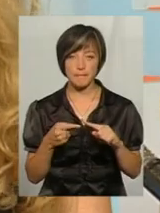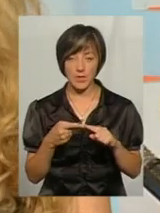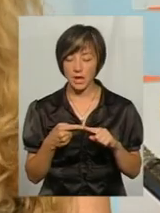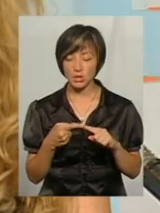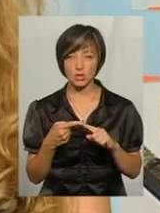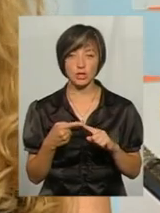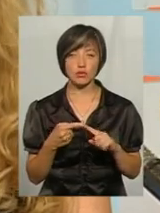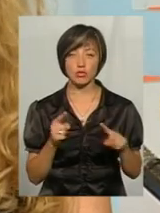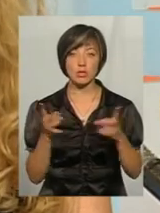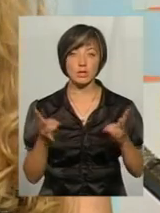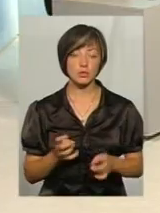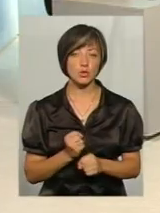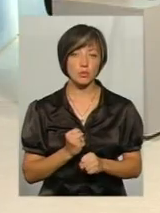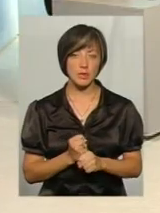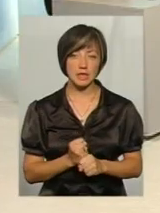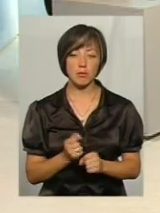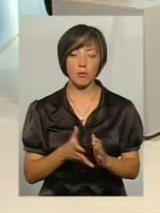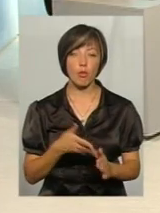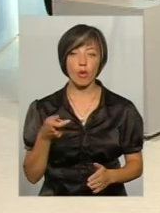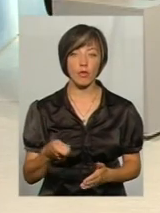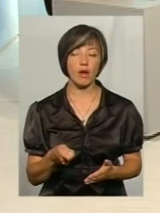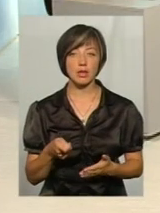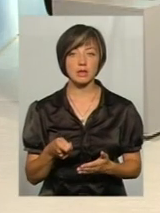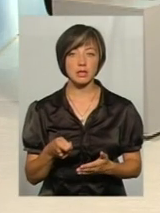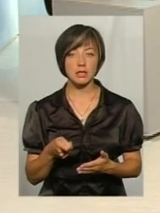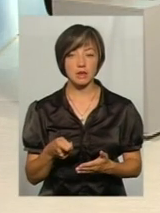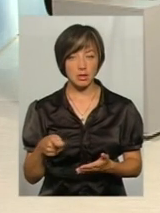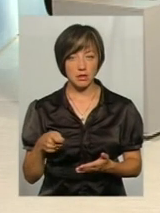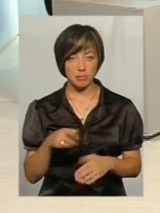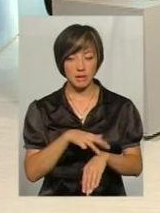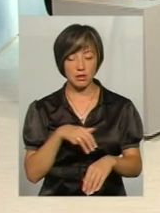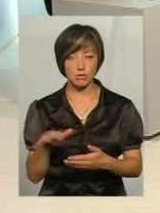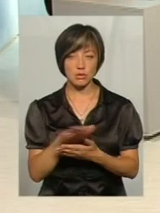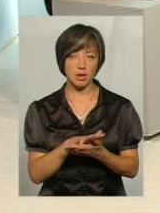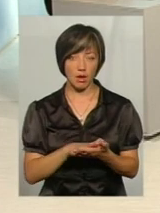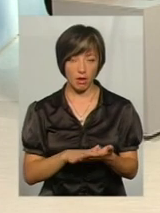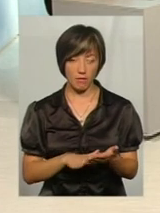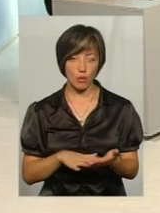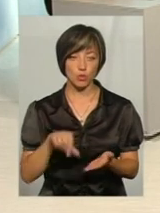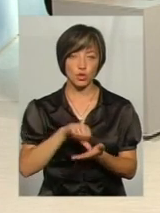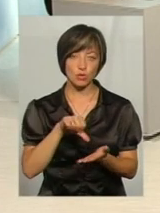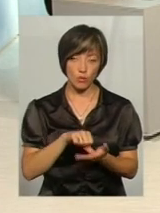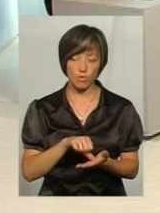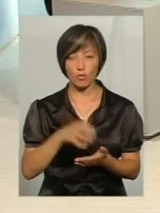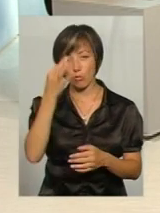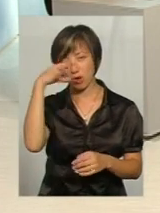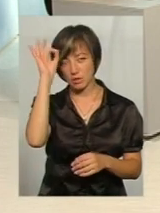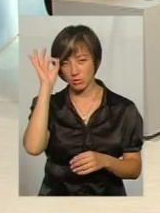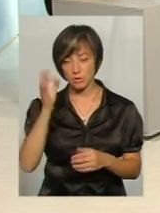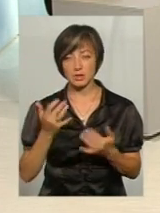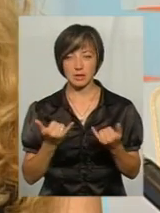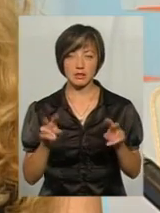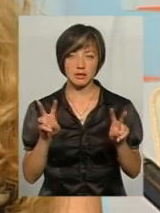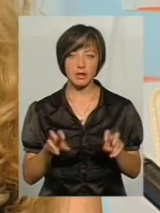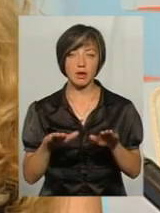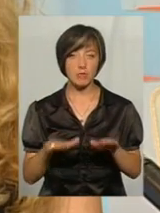Перше, що потрібно зробити крок, це подати дільничному інспектору, дільничному офіцеру поліції, тепер називається,